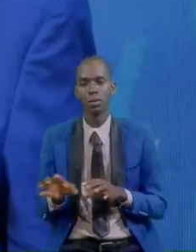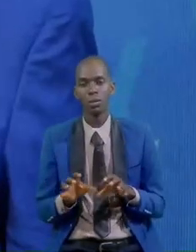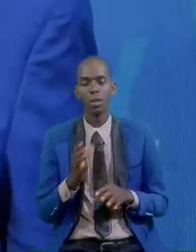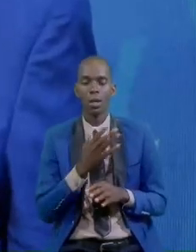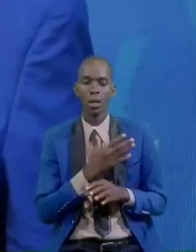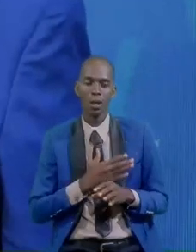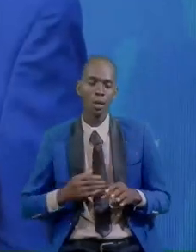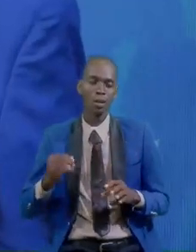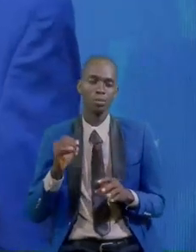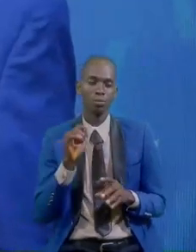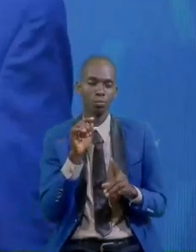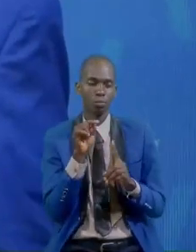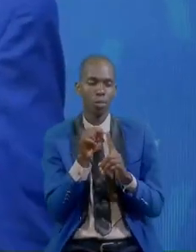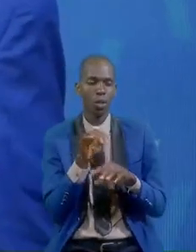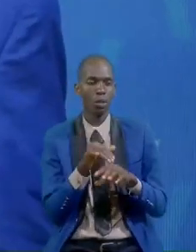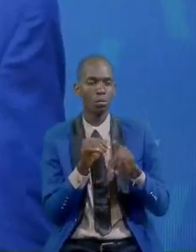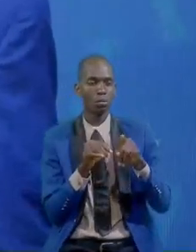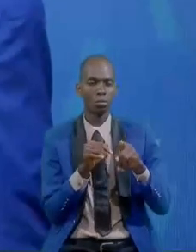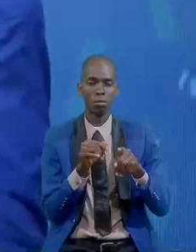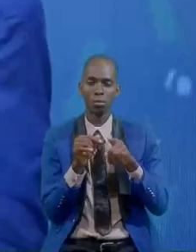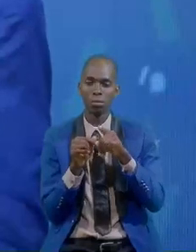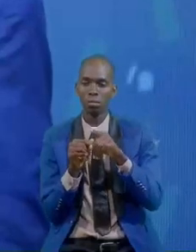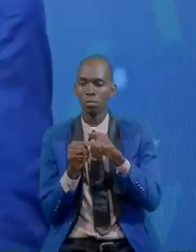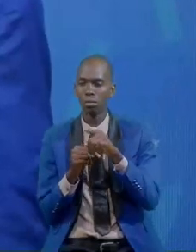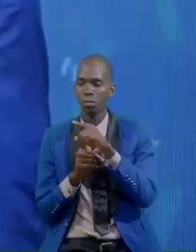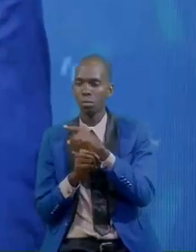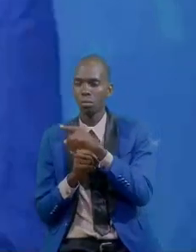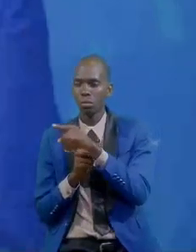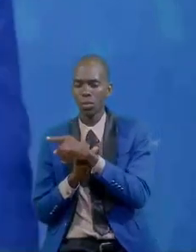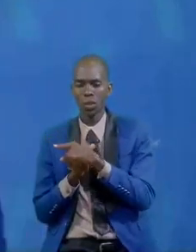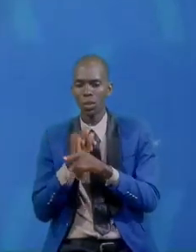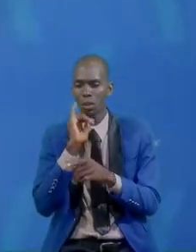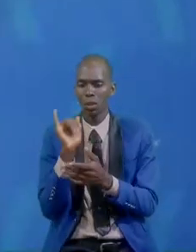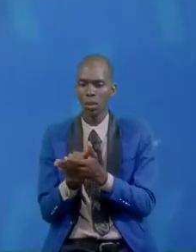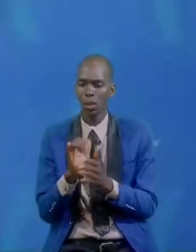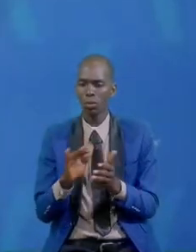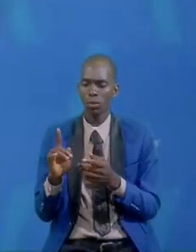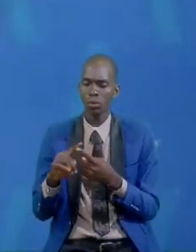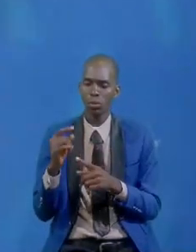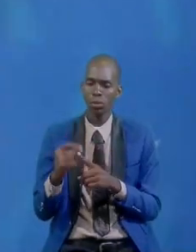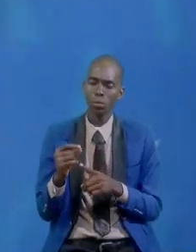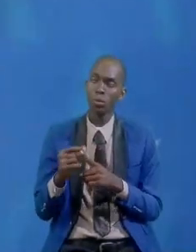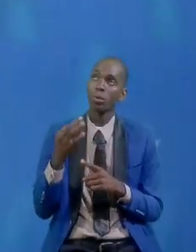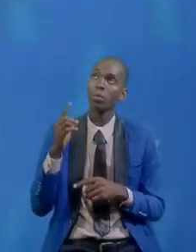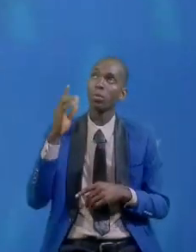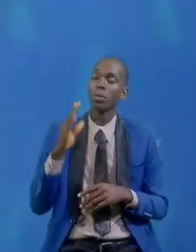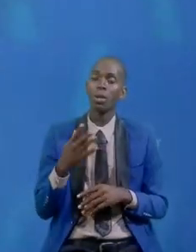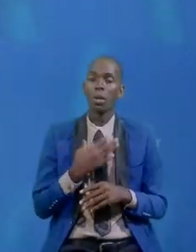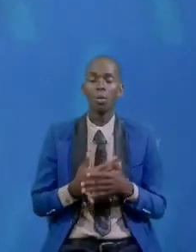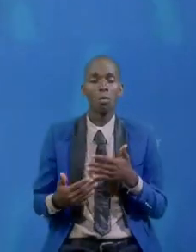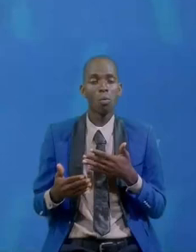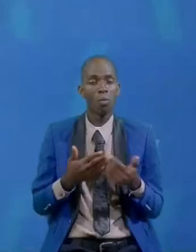Et doit-il ceci, doit-il telle chose. Est-ce que ceci est selon sa parole? Et tout ce que